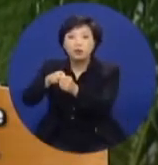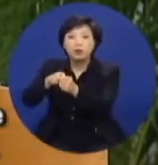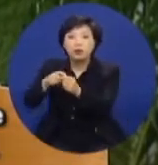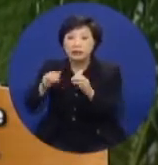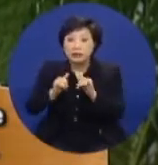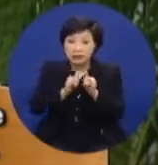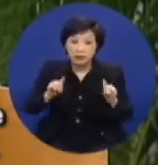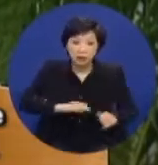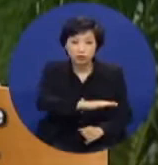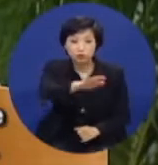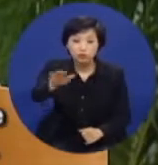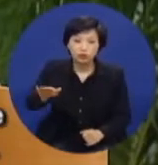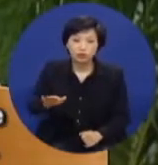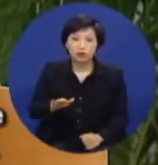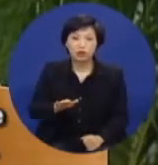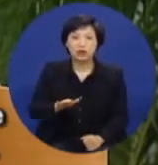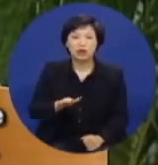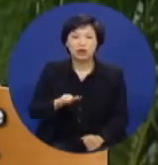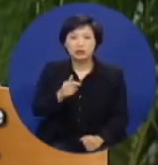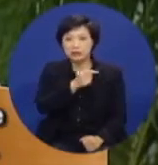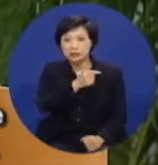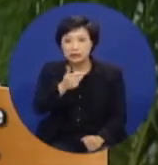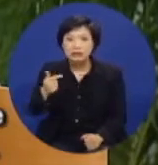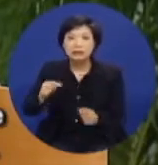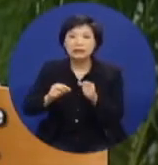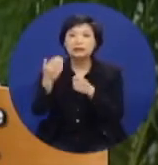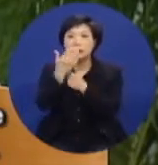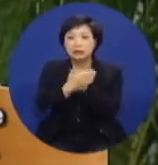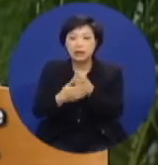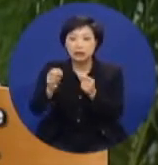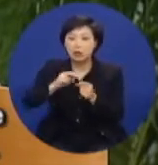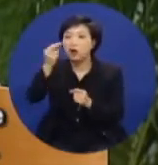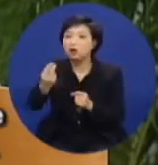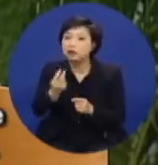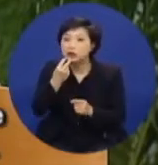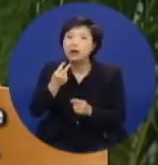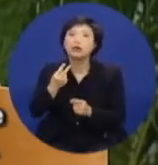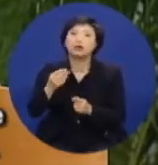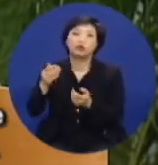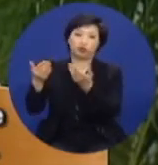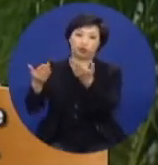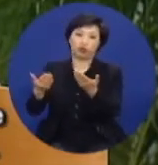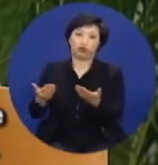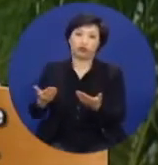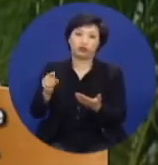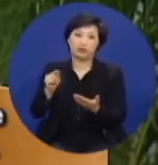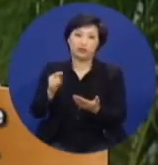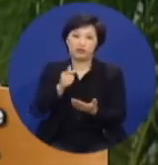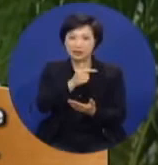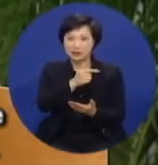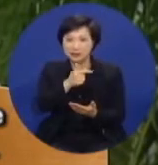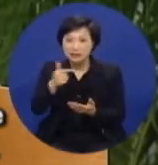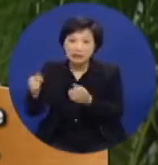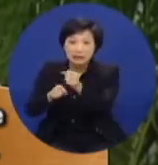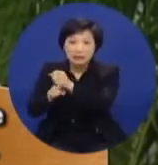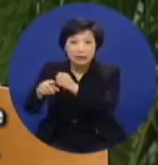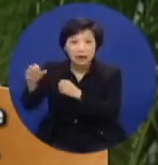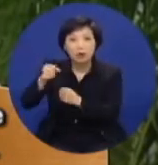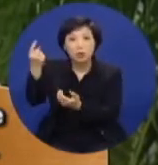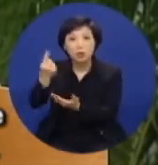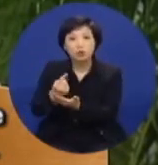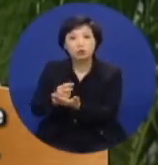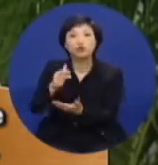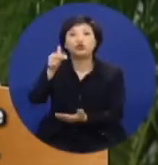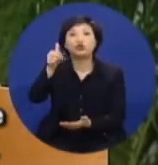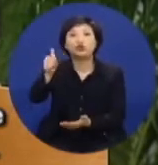인간에게 위한 인내와 용 생을 기억을 주시는 큰 뜻을 가지고 우신 추